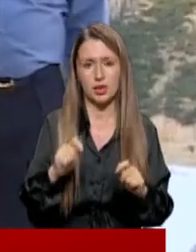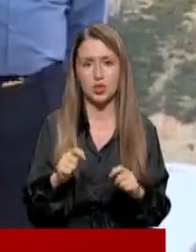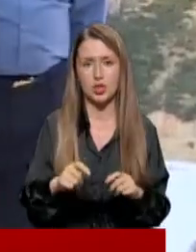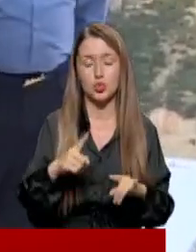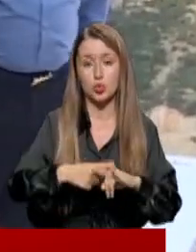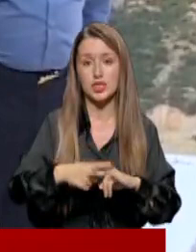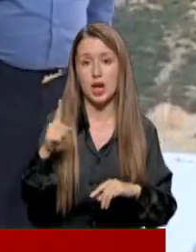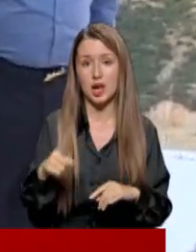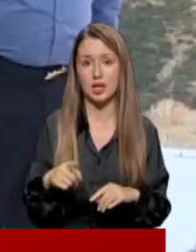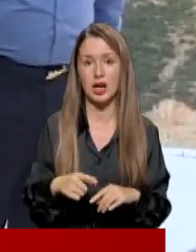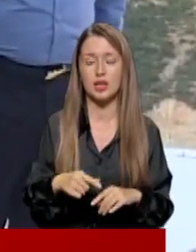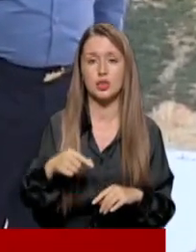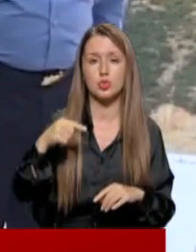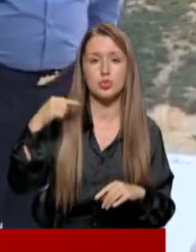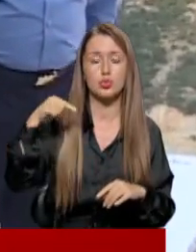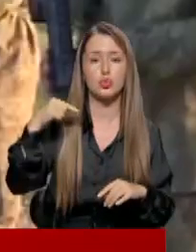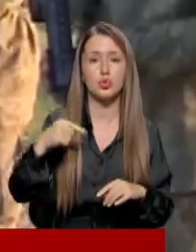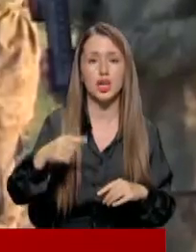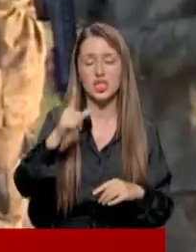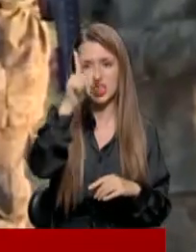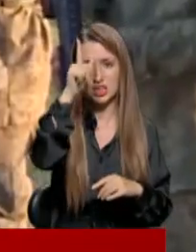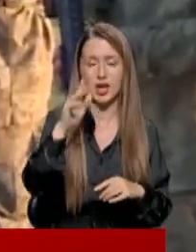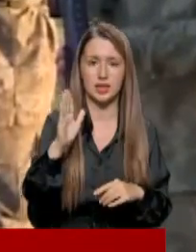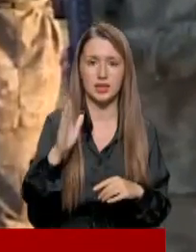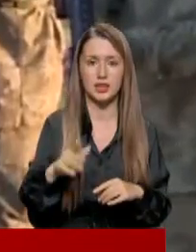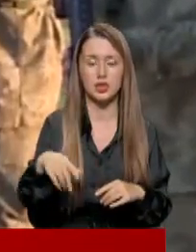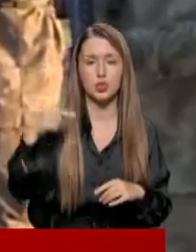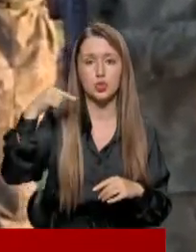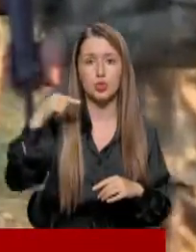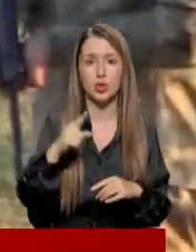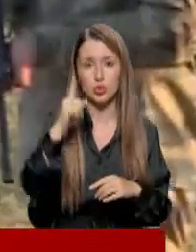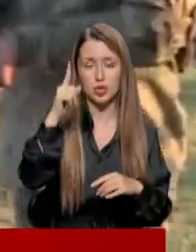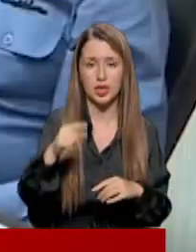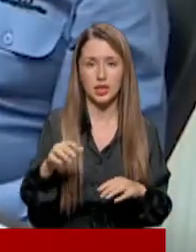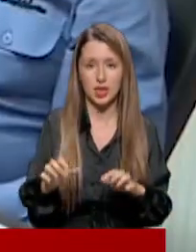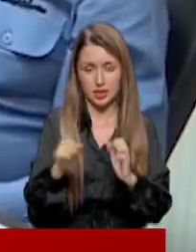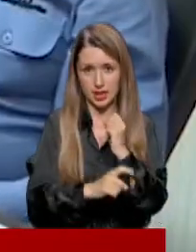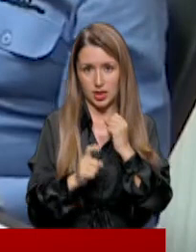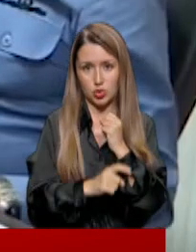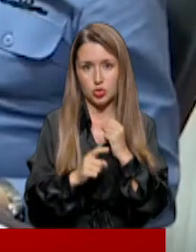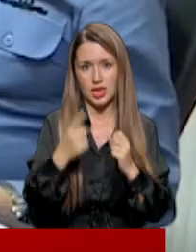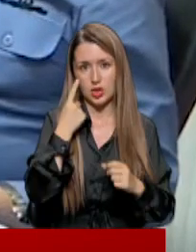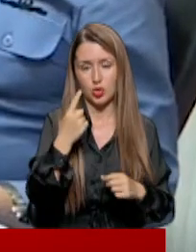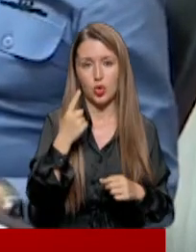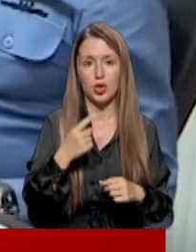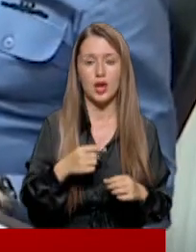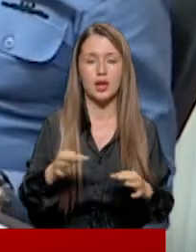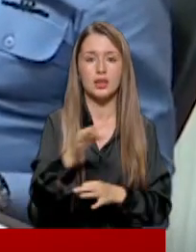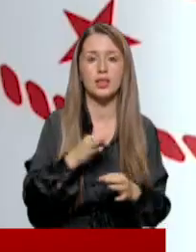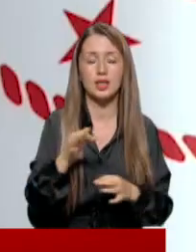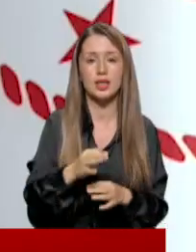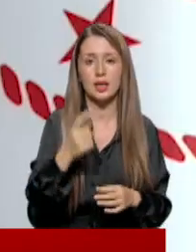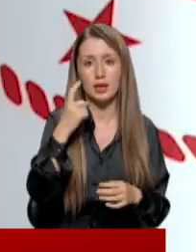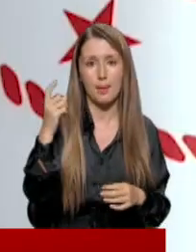Akar önce Suriye, ardından Irak sınırına gitti. Suriye kuzeyinde yuvalanan teröristlere yönelik olası harekatla ilgili mesaj